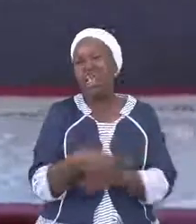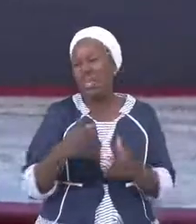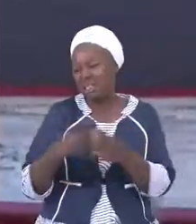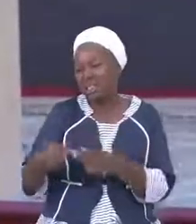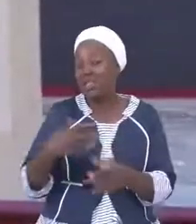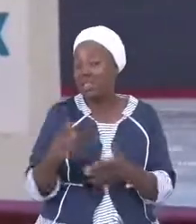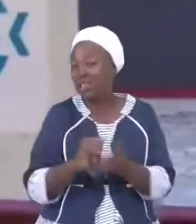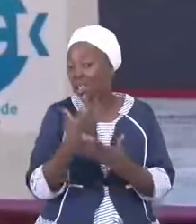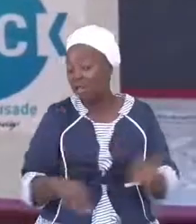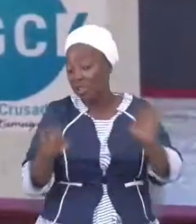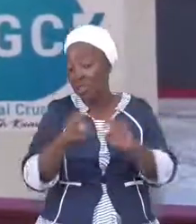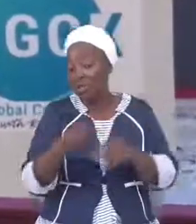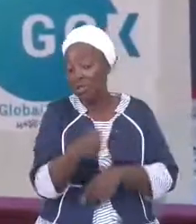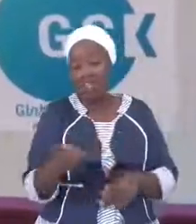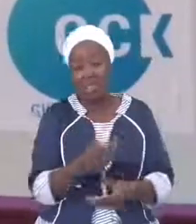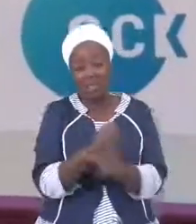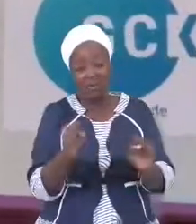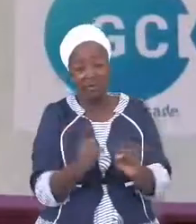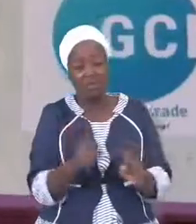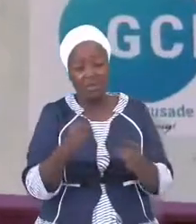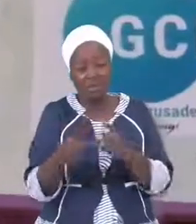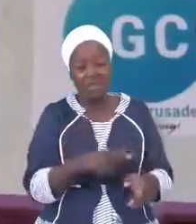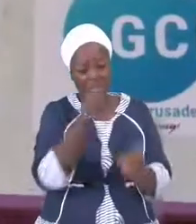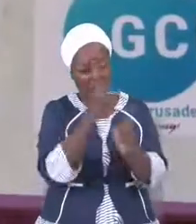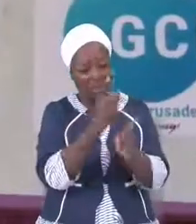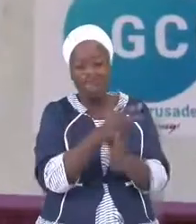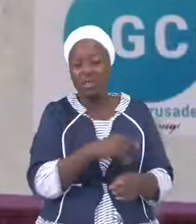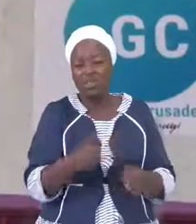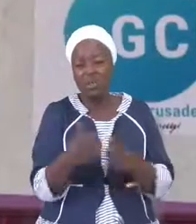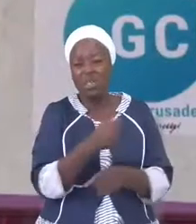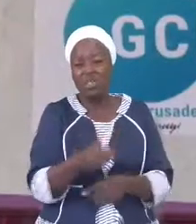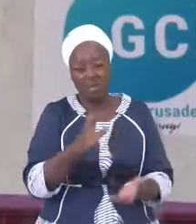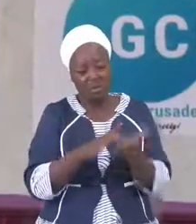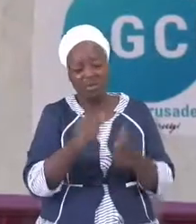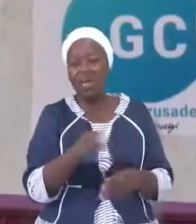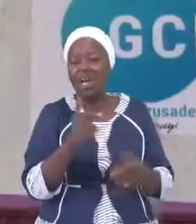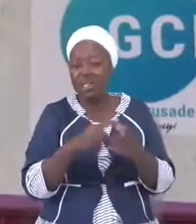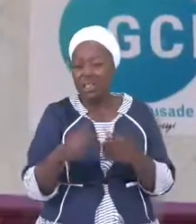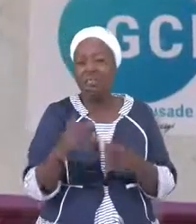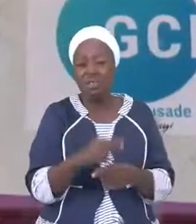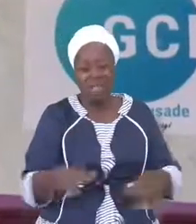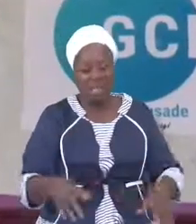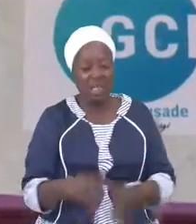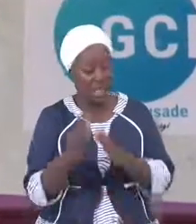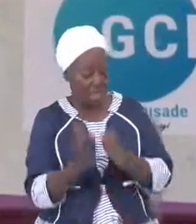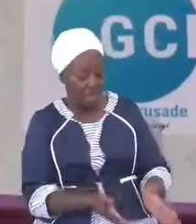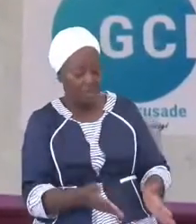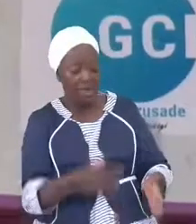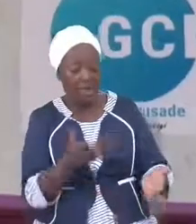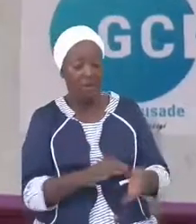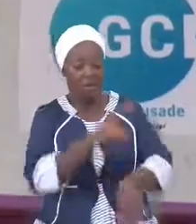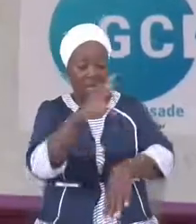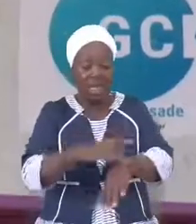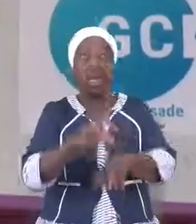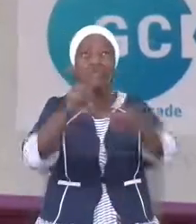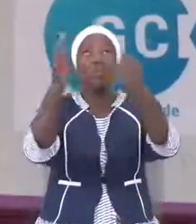cette manière ce jour. La chose la plus importante à leur salut, à leur justification, à leur glorification,